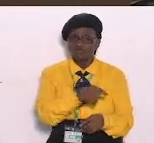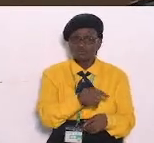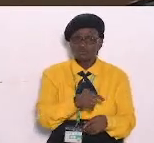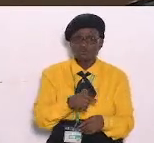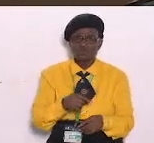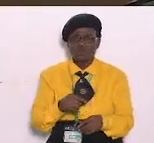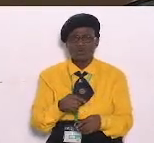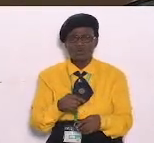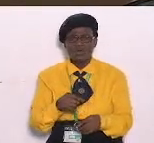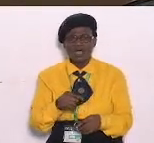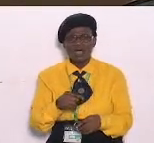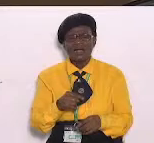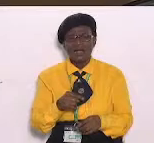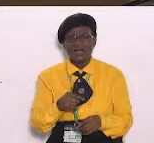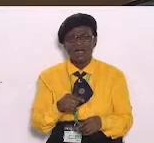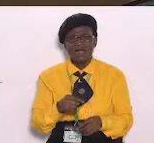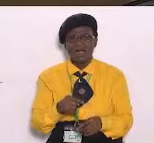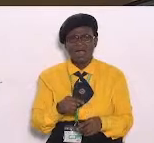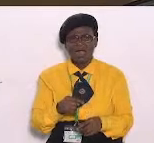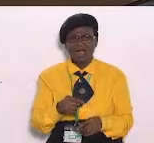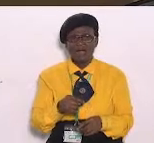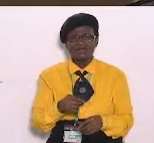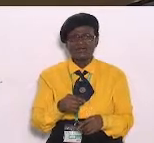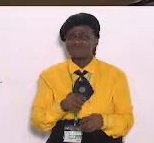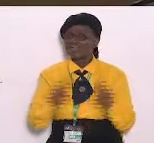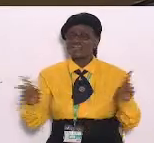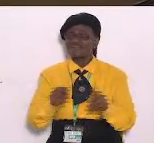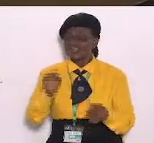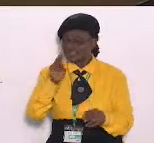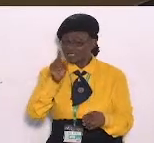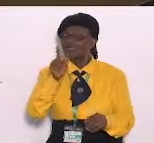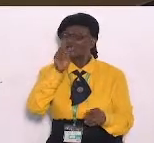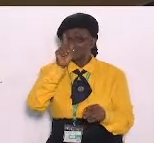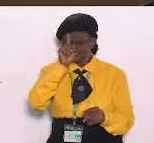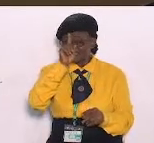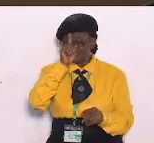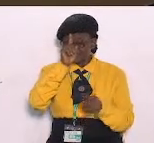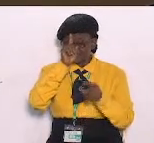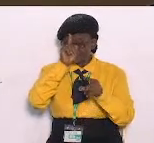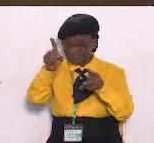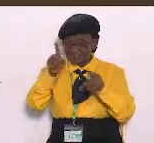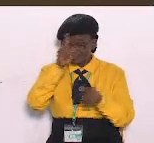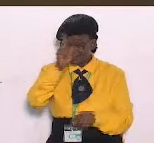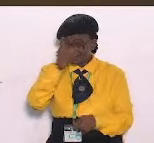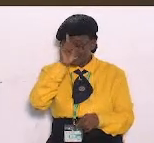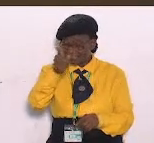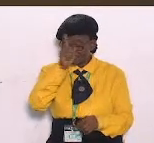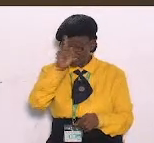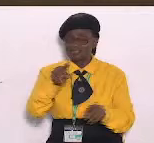cela et tu seras vraiment stupéfait des gens que le diable